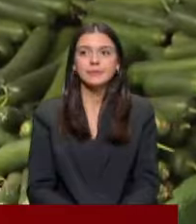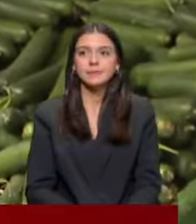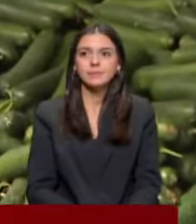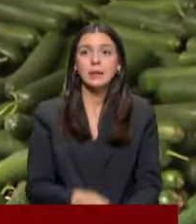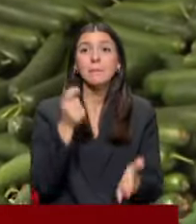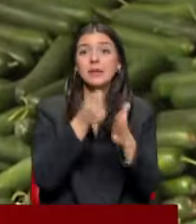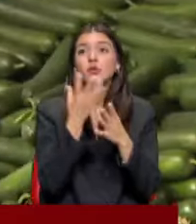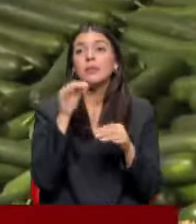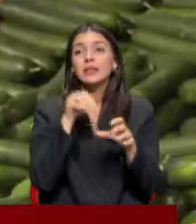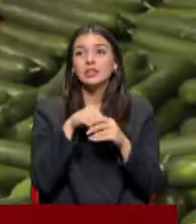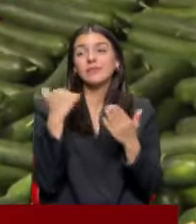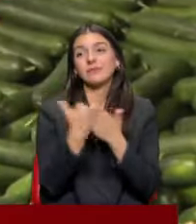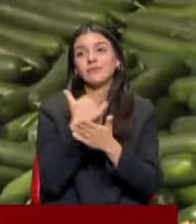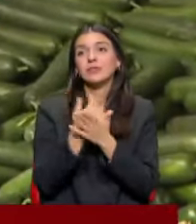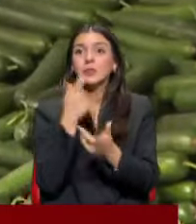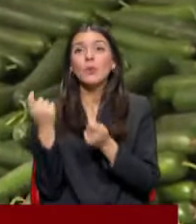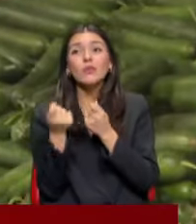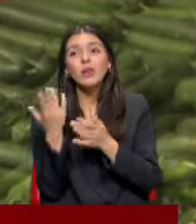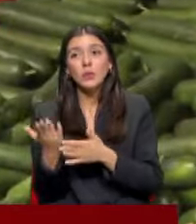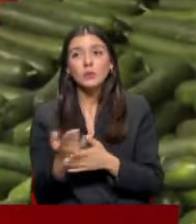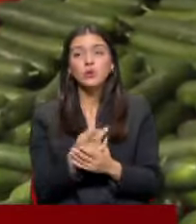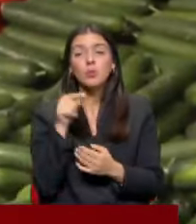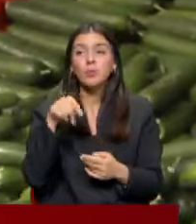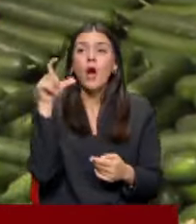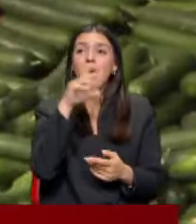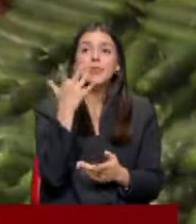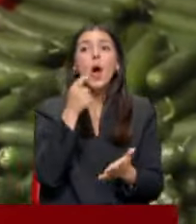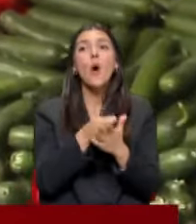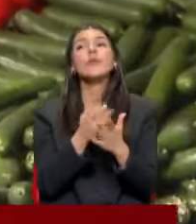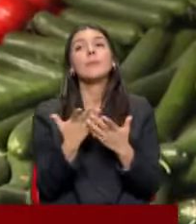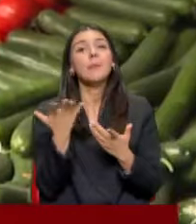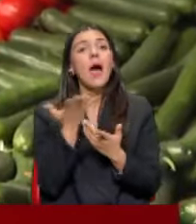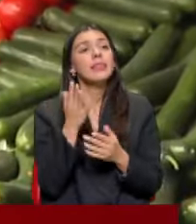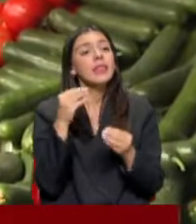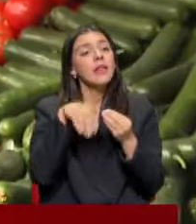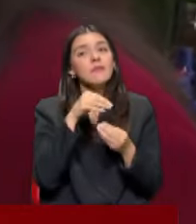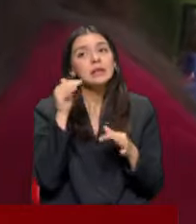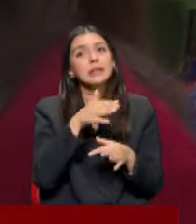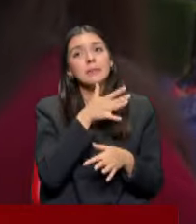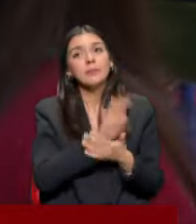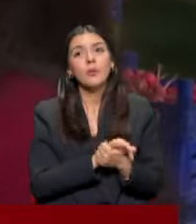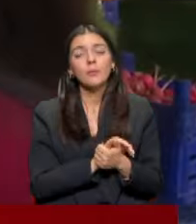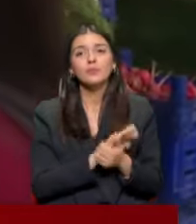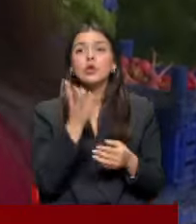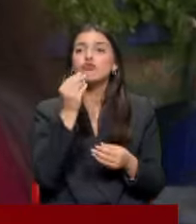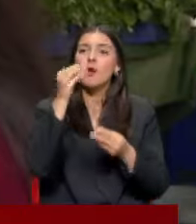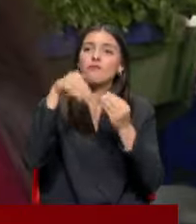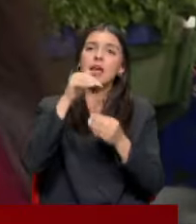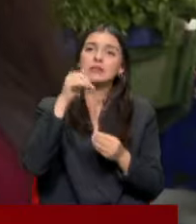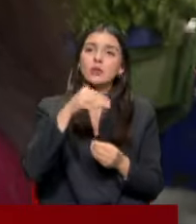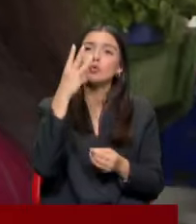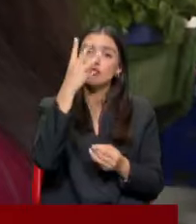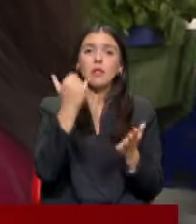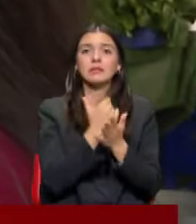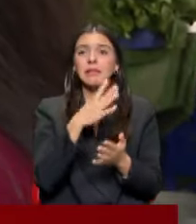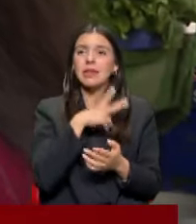Nakit olmadığı için mecbur kredi kartına yöneliyoruz. Bu ayınkini daha ödeyemedim. Artık ne kadar faizi de gelir? Çok faiz geliyor. 3 tane var şu